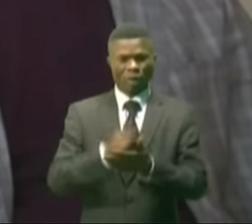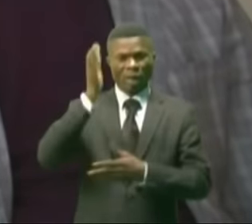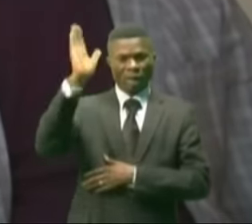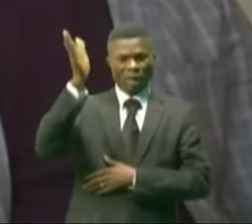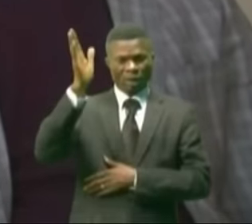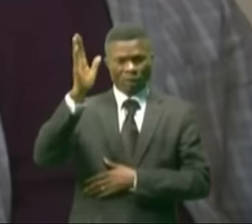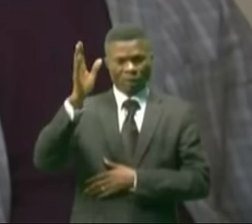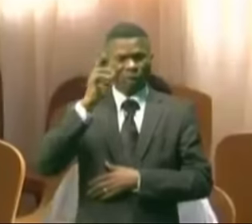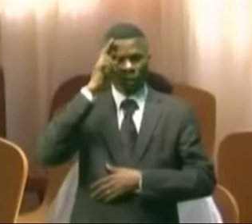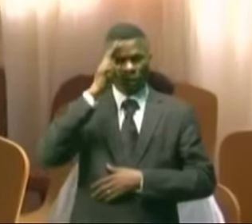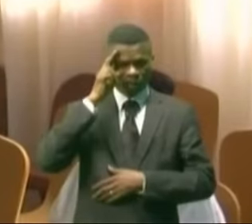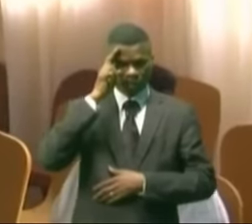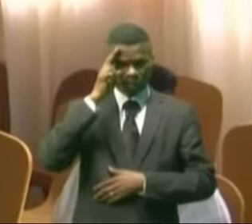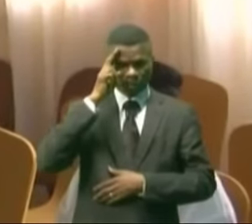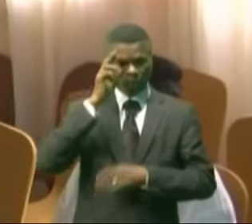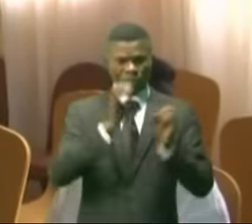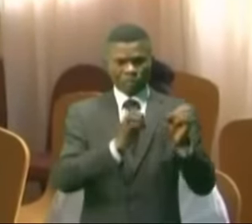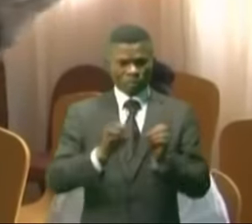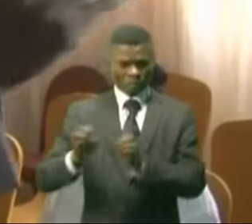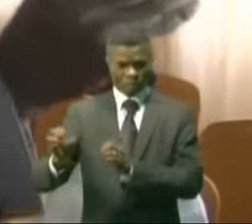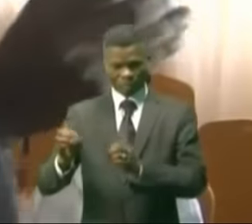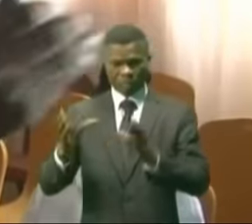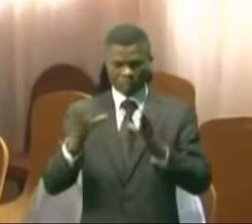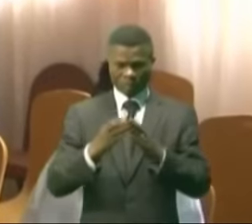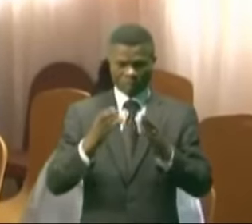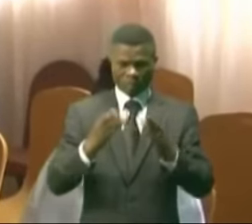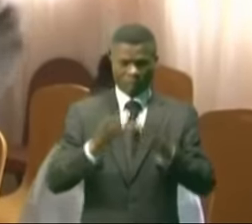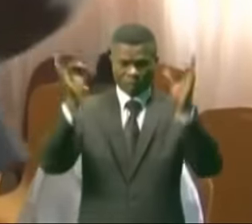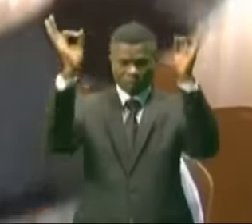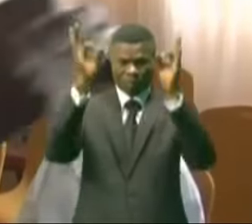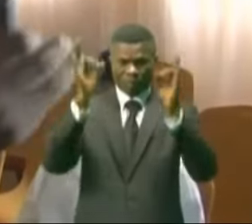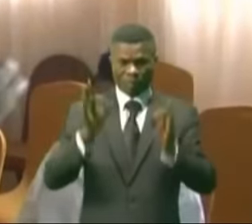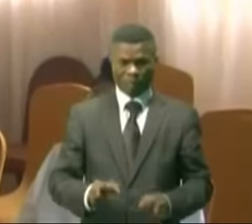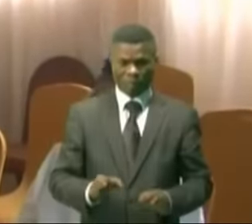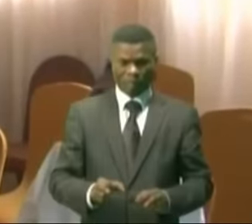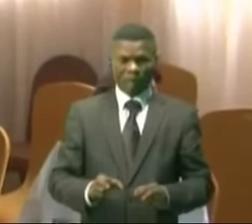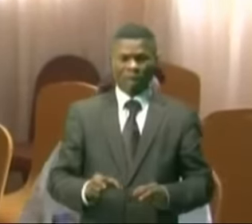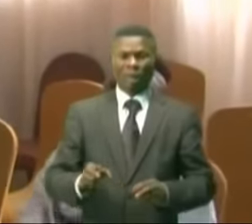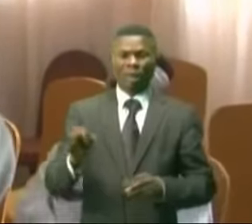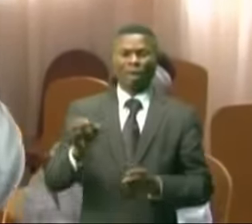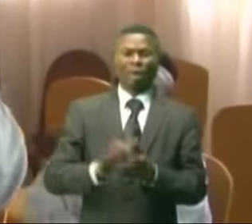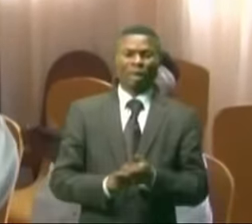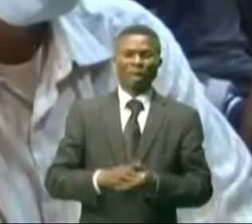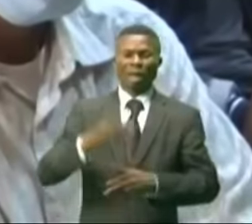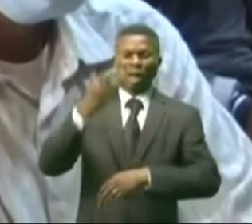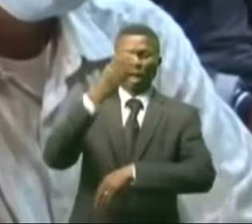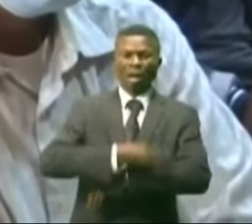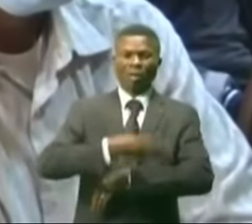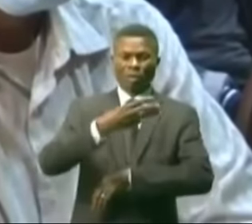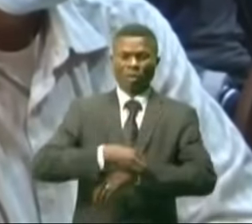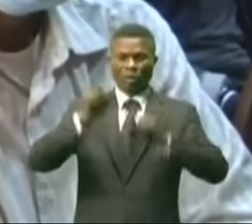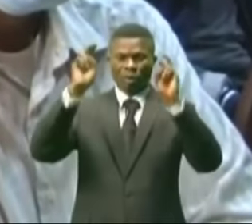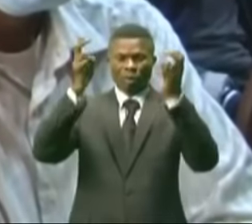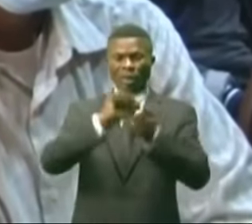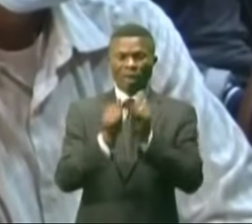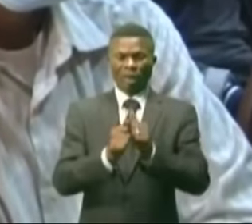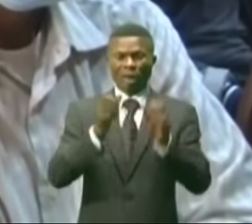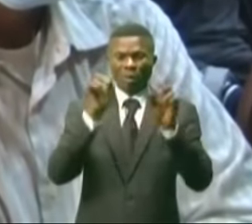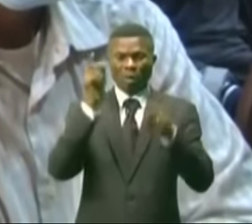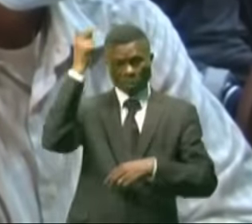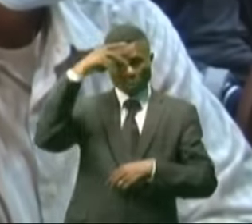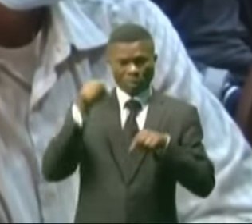conférence de réflexion organisée par la Fédération de Moamba sur les thèmes, les enjeux politiques de l'heure